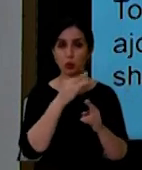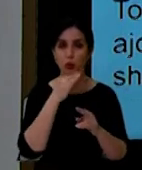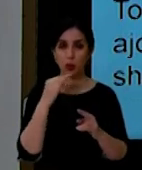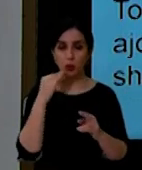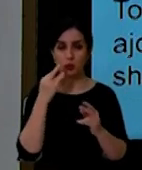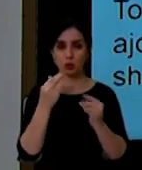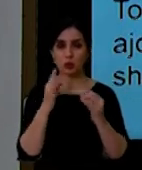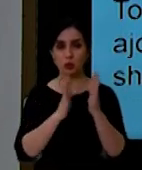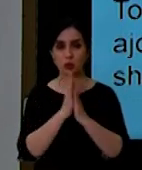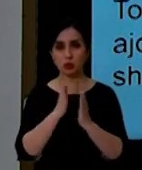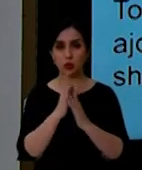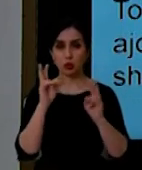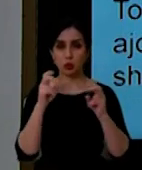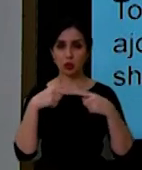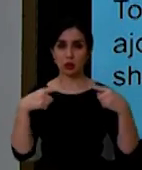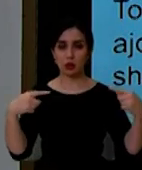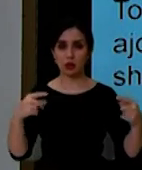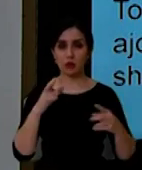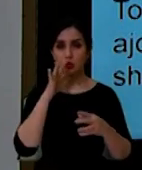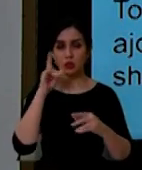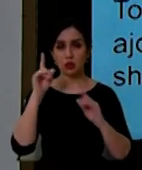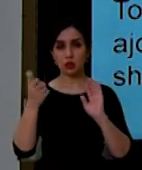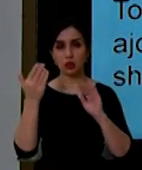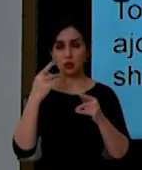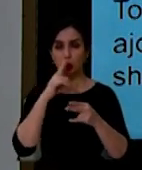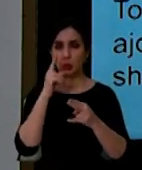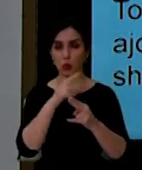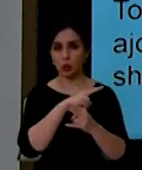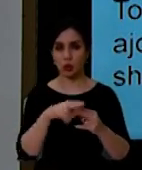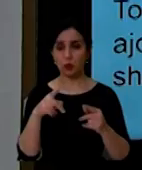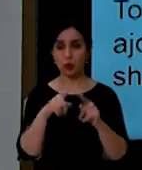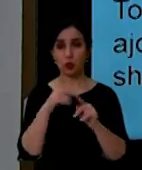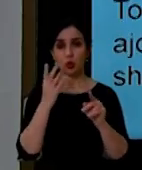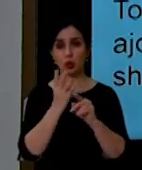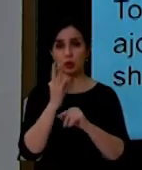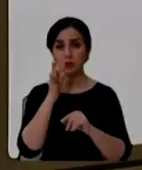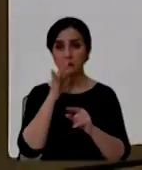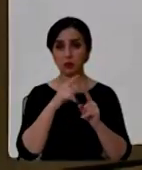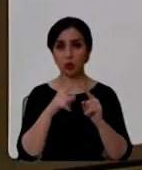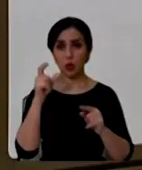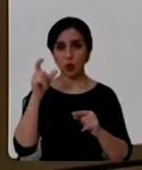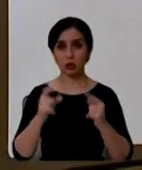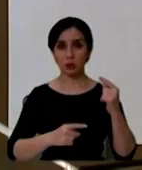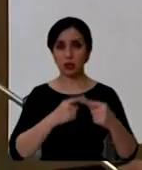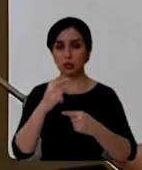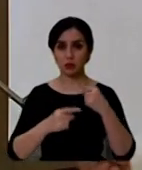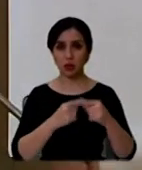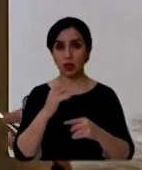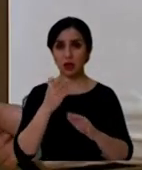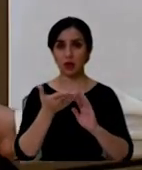osimlik türləri isə uşbü irədə yuqalib gətkən. Turtlamçı davirdə, adam əjdotlərinin